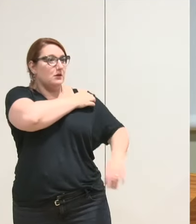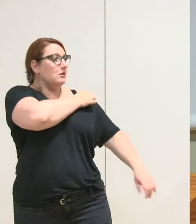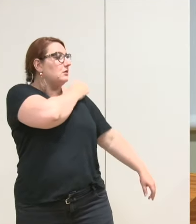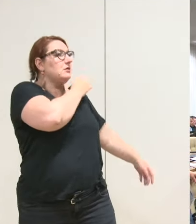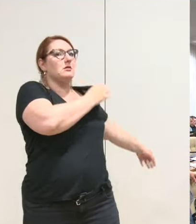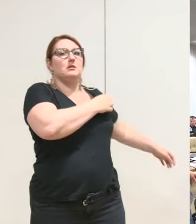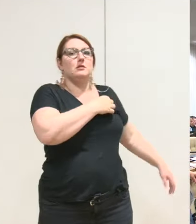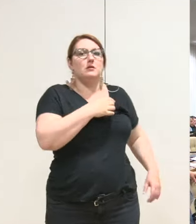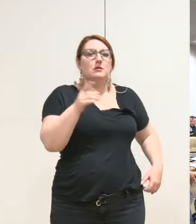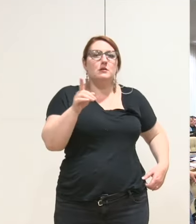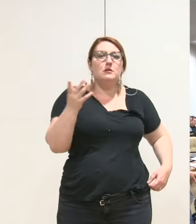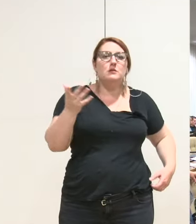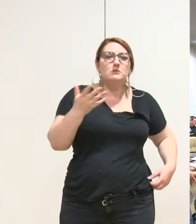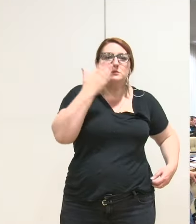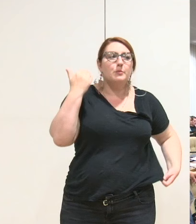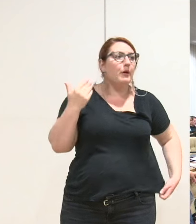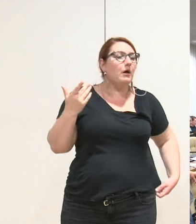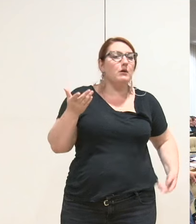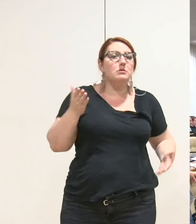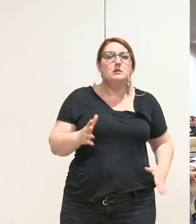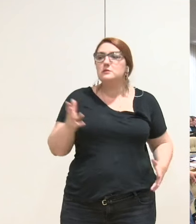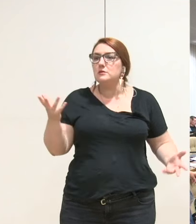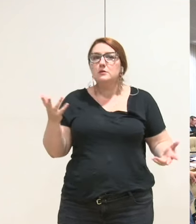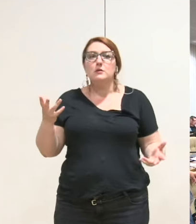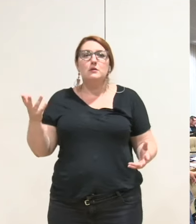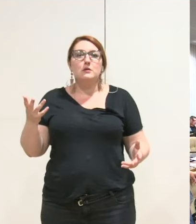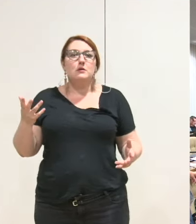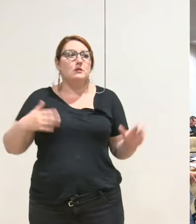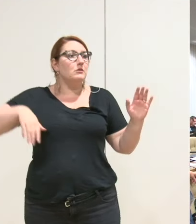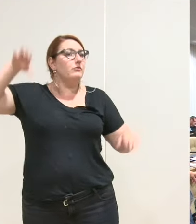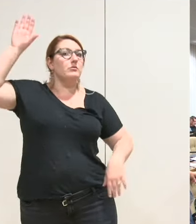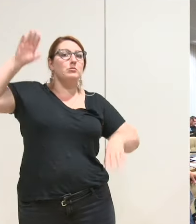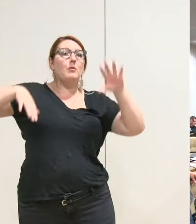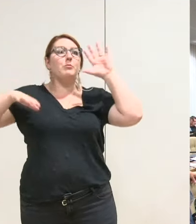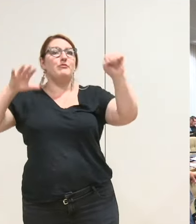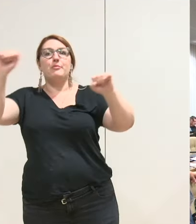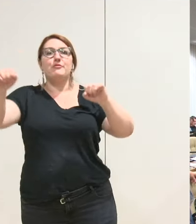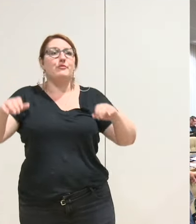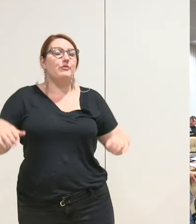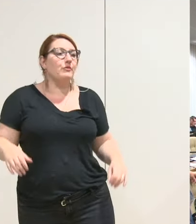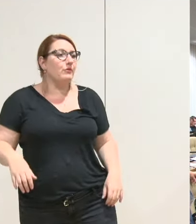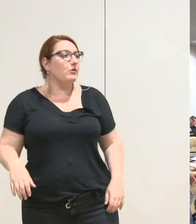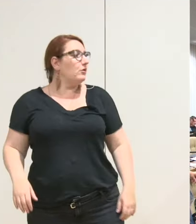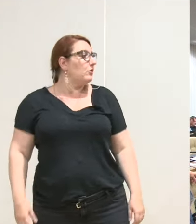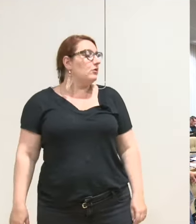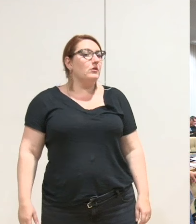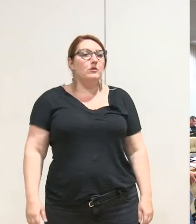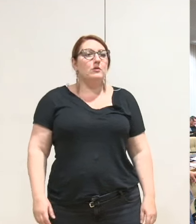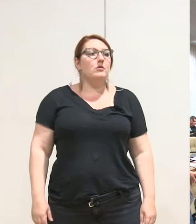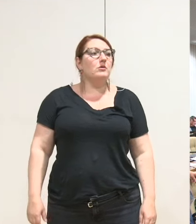civile ah je sais pas il faut j'ai une levée de main